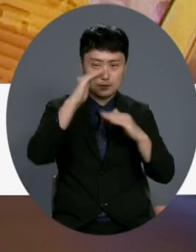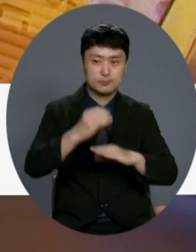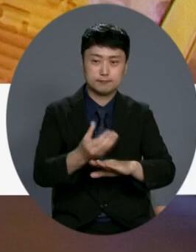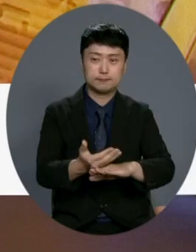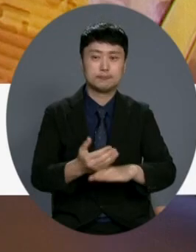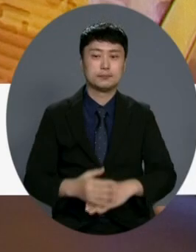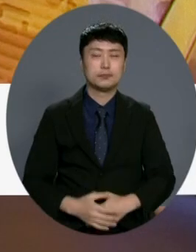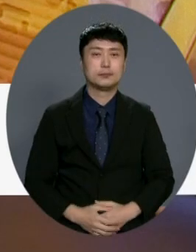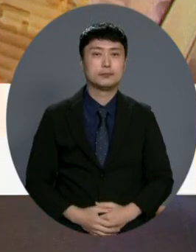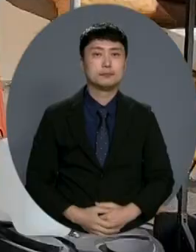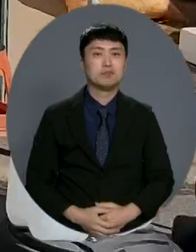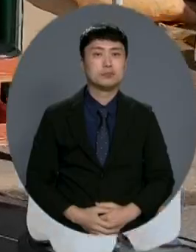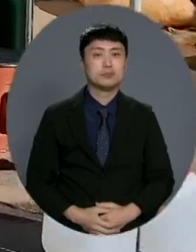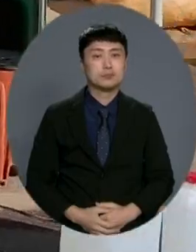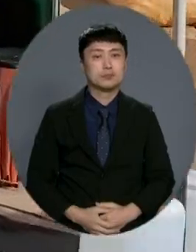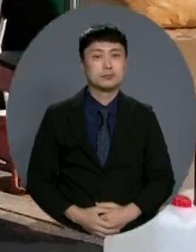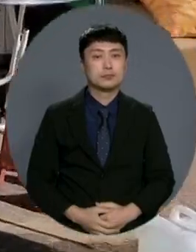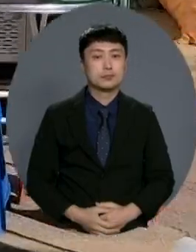기자입니다.